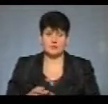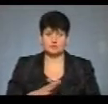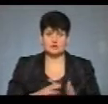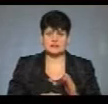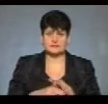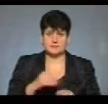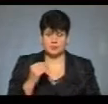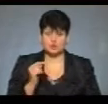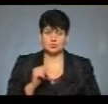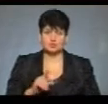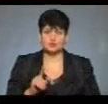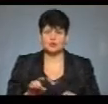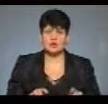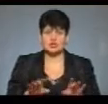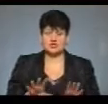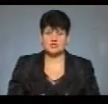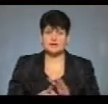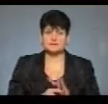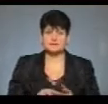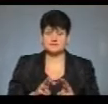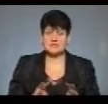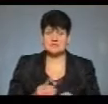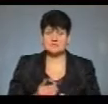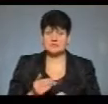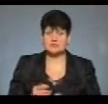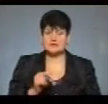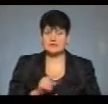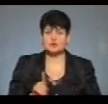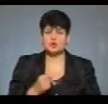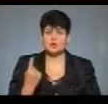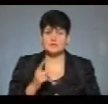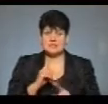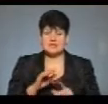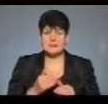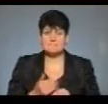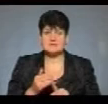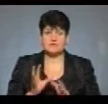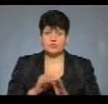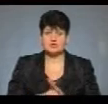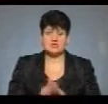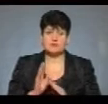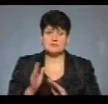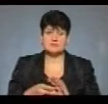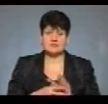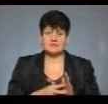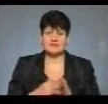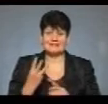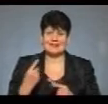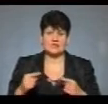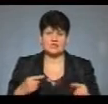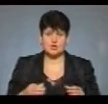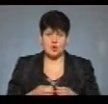що рішення лише Кабміну запізнилося через те, що обласна рада пізніше вже включила до перспективного плану 3 інші